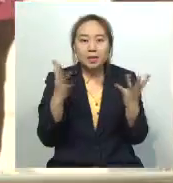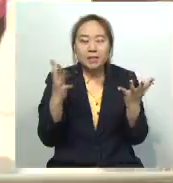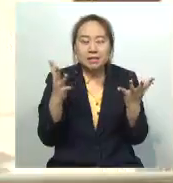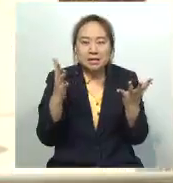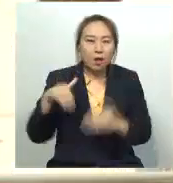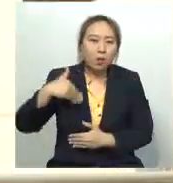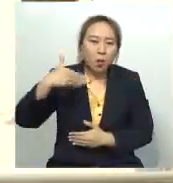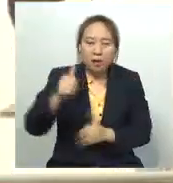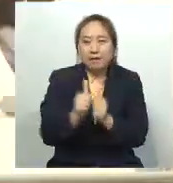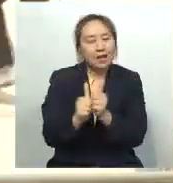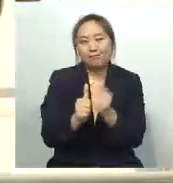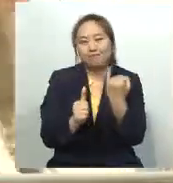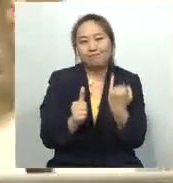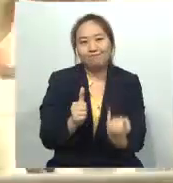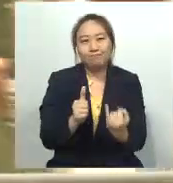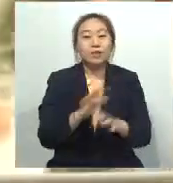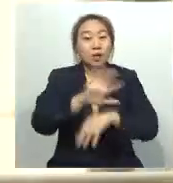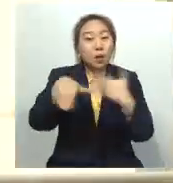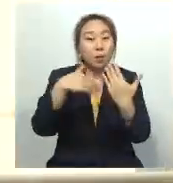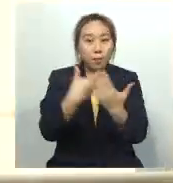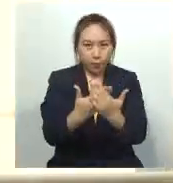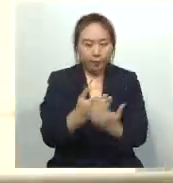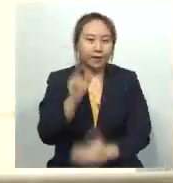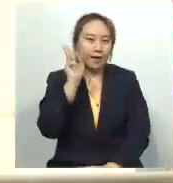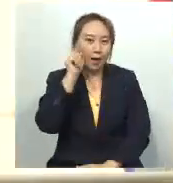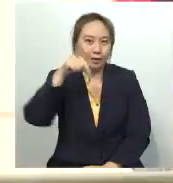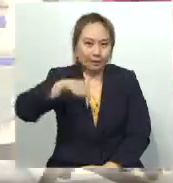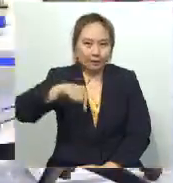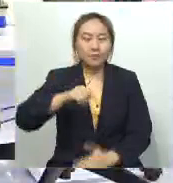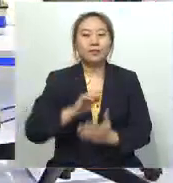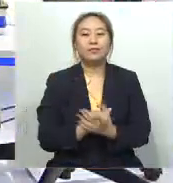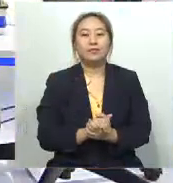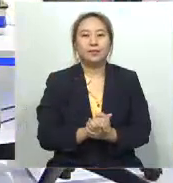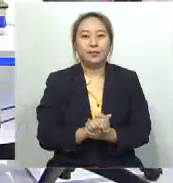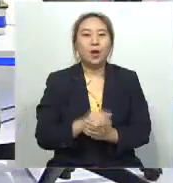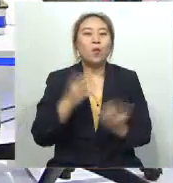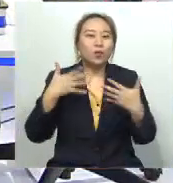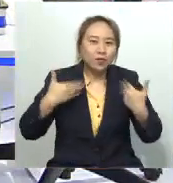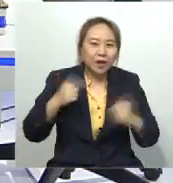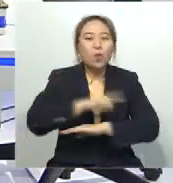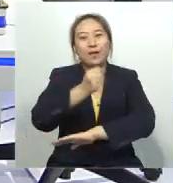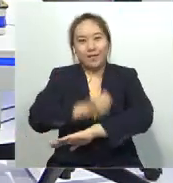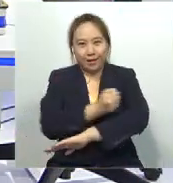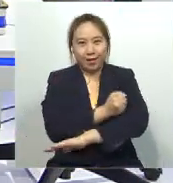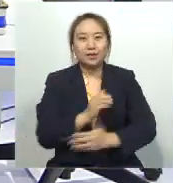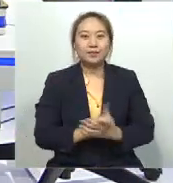แข่งขันกับใครไม่ได้เลยในอนาคตนะครับทั้งหมดคือความเคลื่อนไหวที่เกิดขึ้นที่นี่สุขสันต์วันรายงานครับคุณผู้ชมครับ